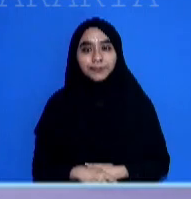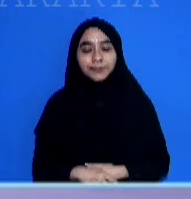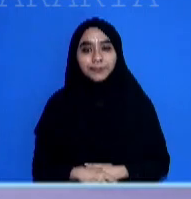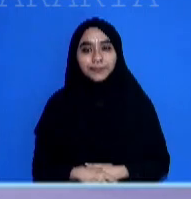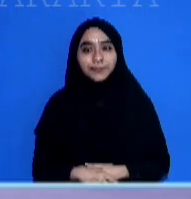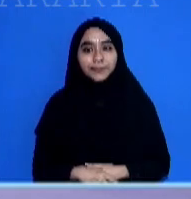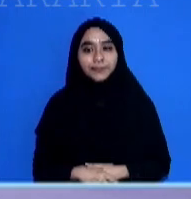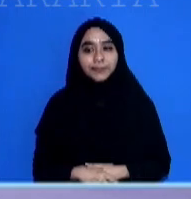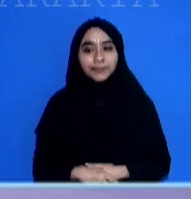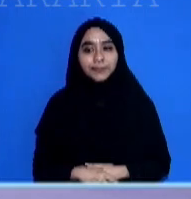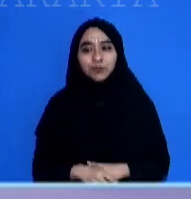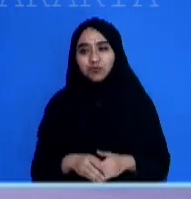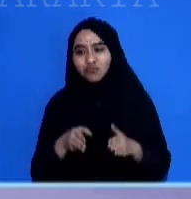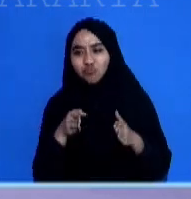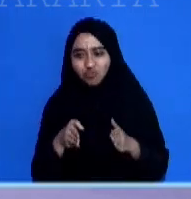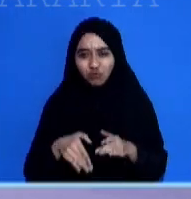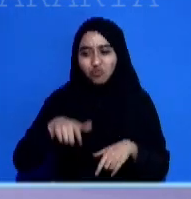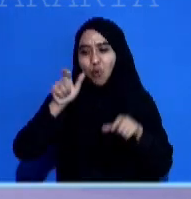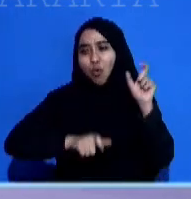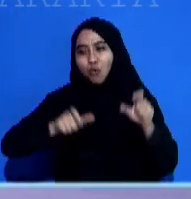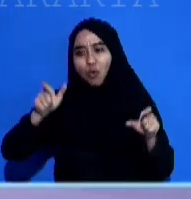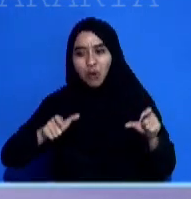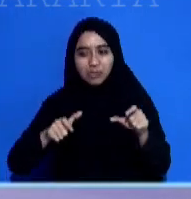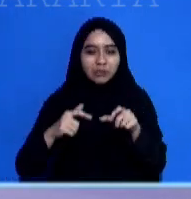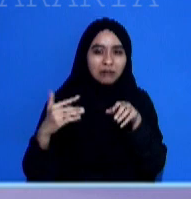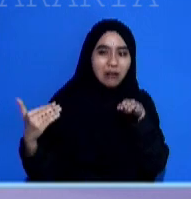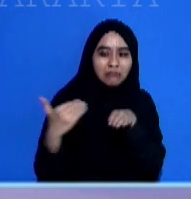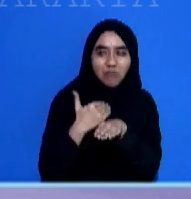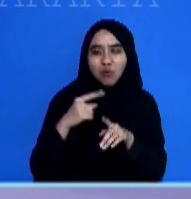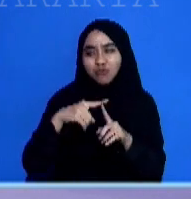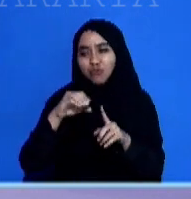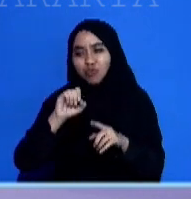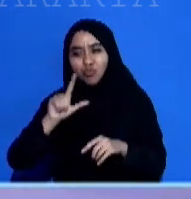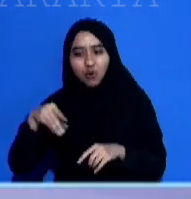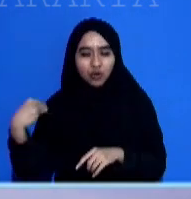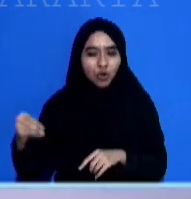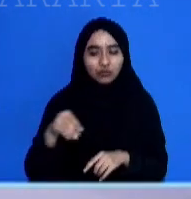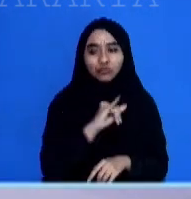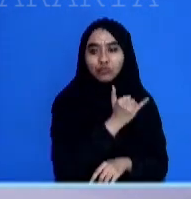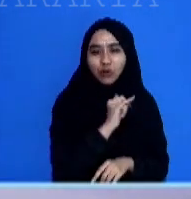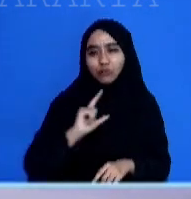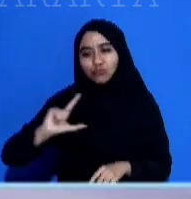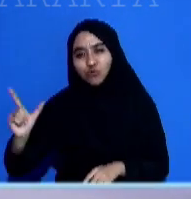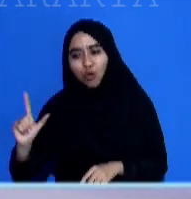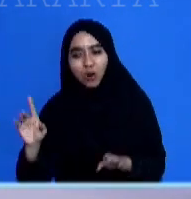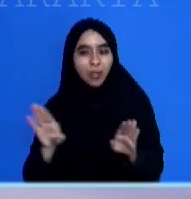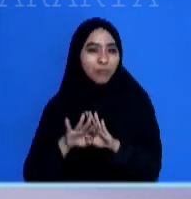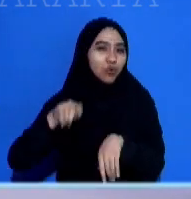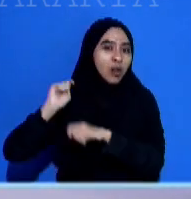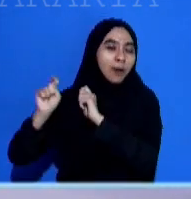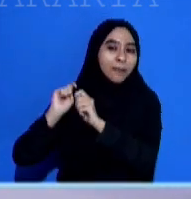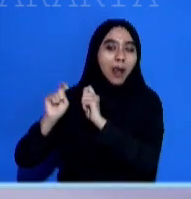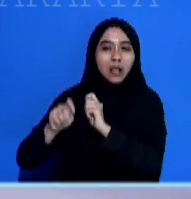sementara itu bagi pemudik yang melintas di jalan tol fungsional Solo Jogja saat arus mudik lebaran 2024 diimbwa untuk